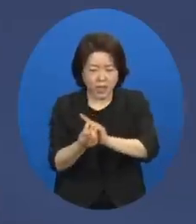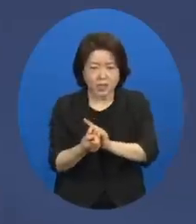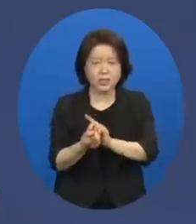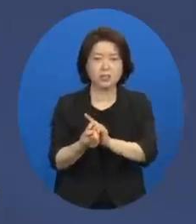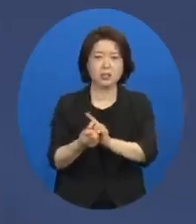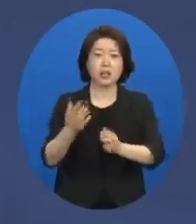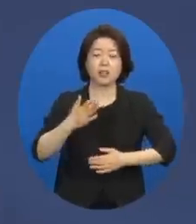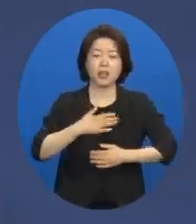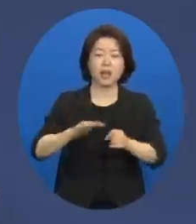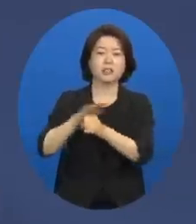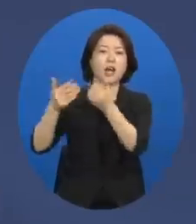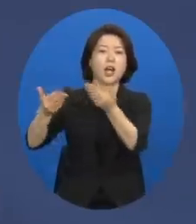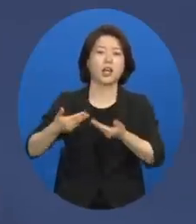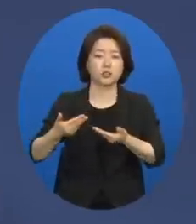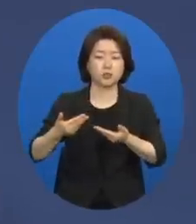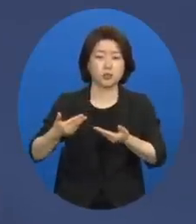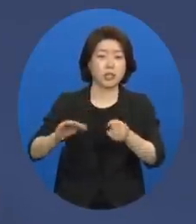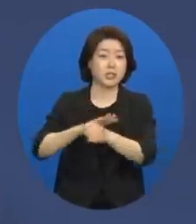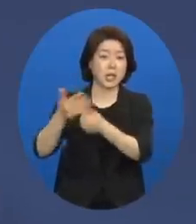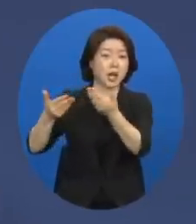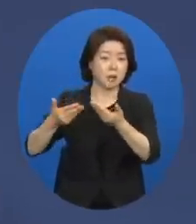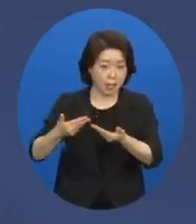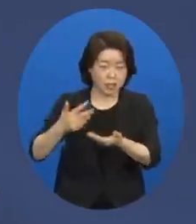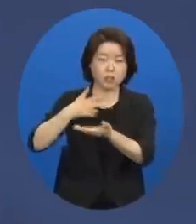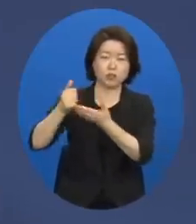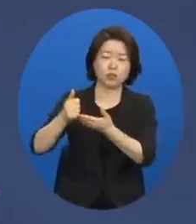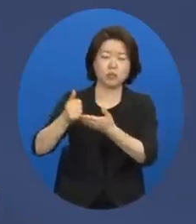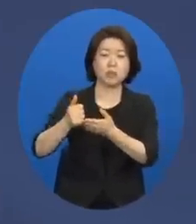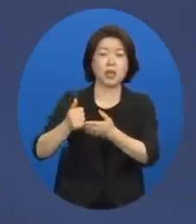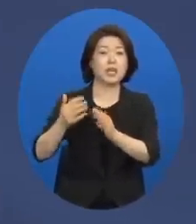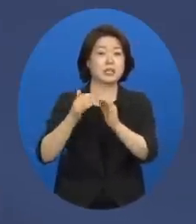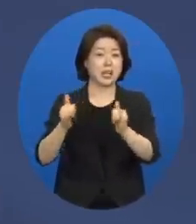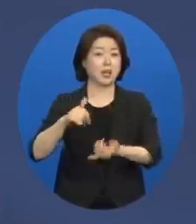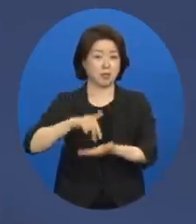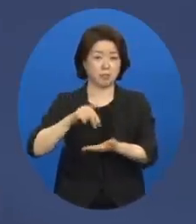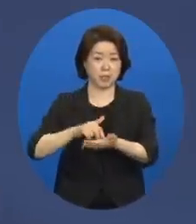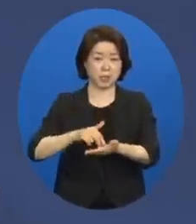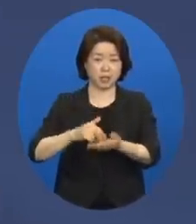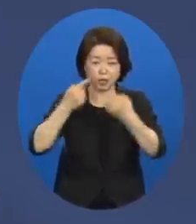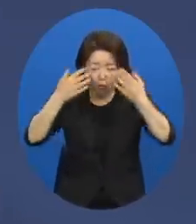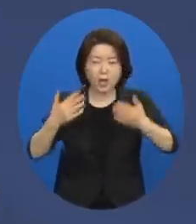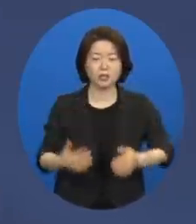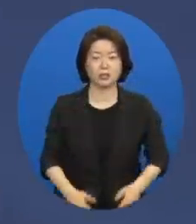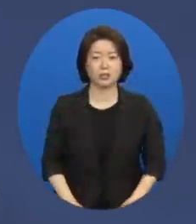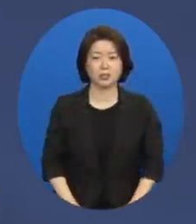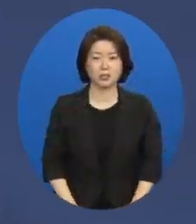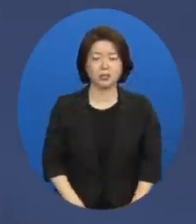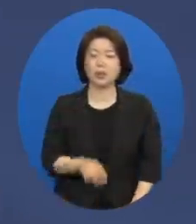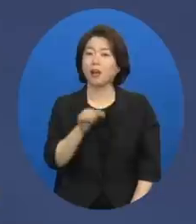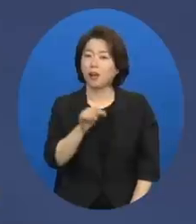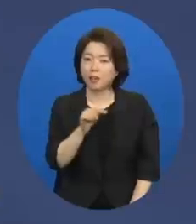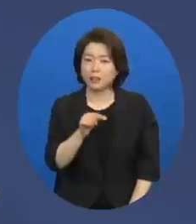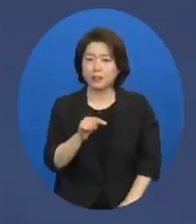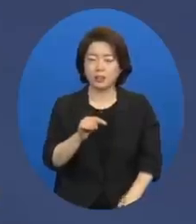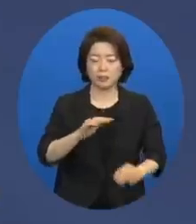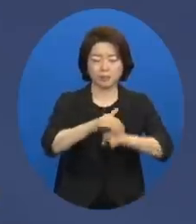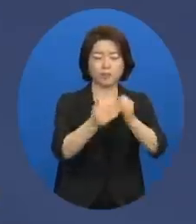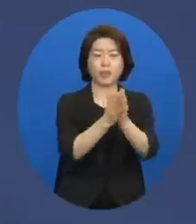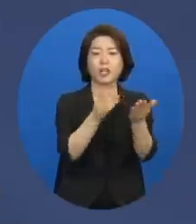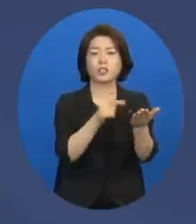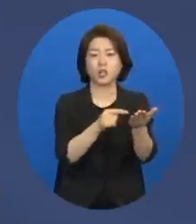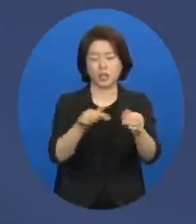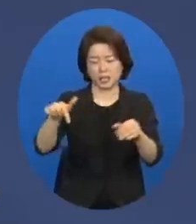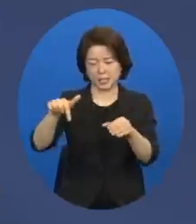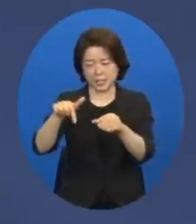사랑하시는 하나님의 사랑받는 주님의 사랑의 대상이란 사실은 확실한 겁니다. 이게 성경이 말하고